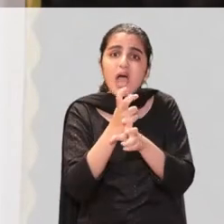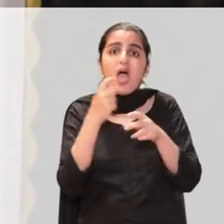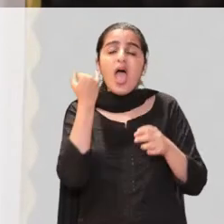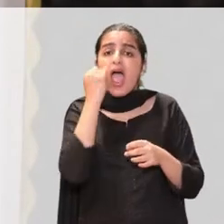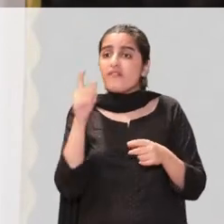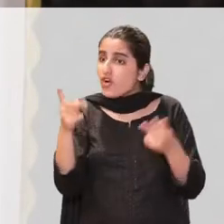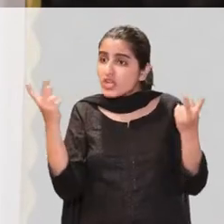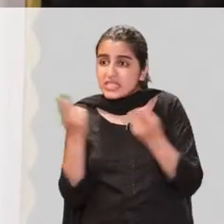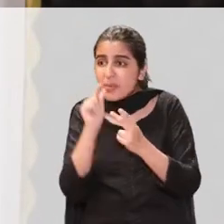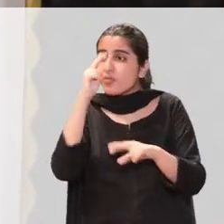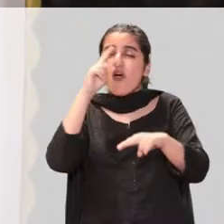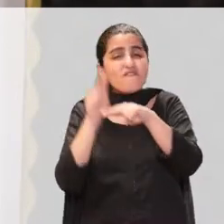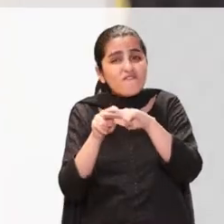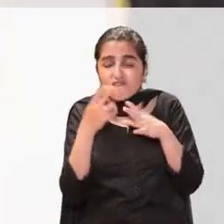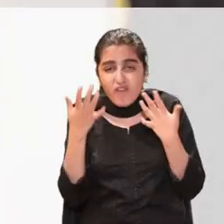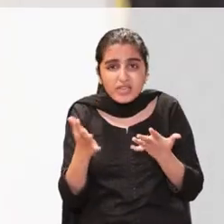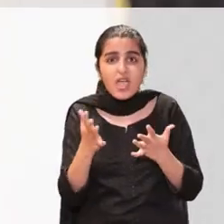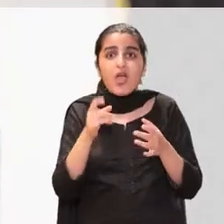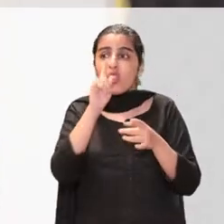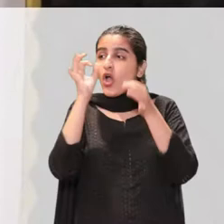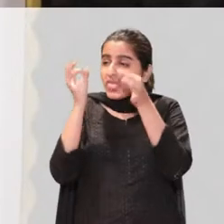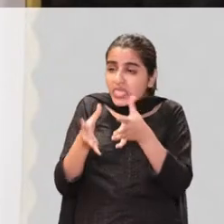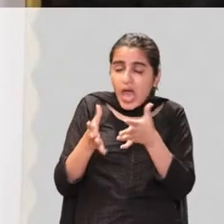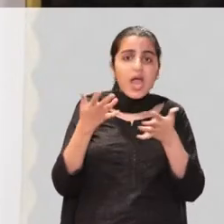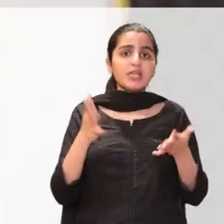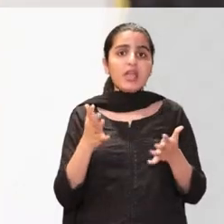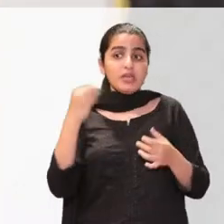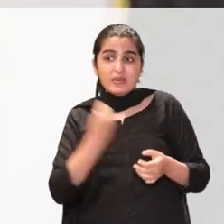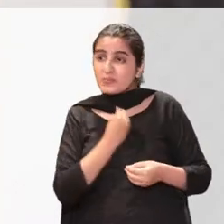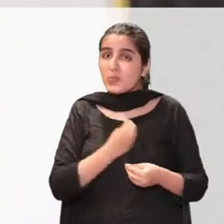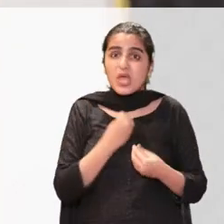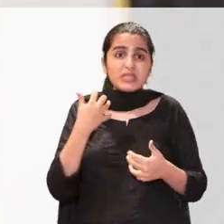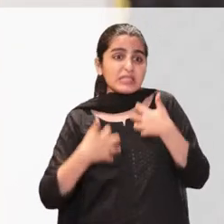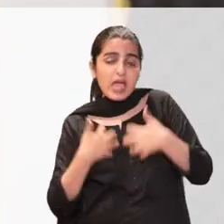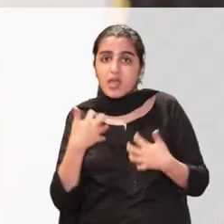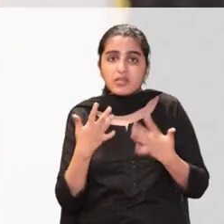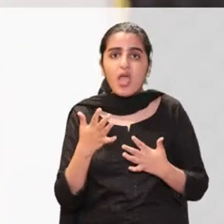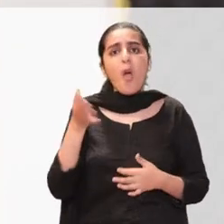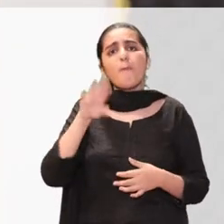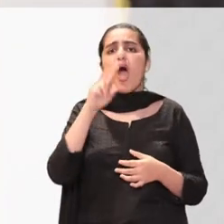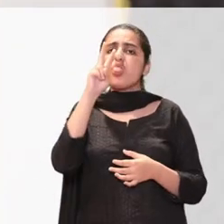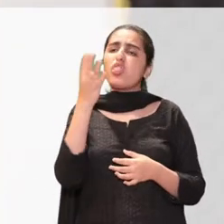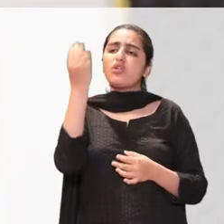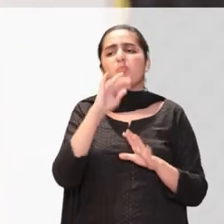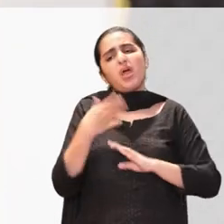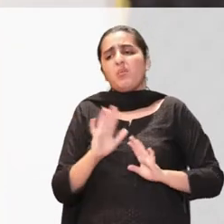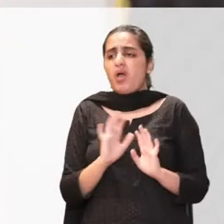अगर आप एक रंग रंग दे लुटा ब्लैक इज